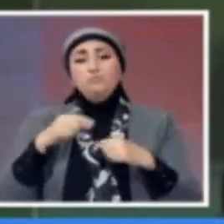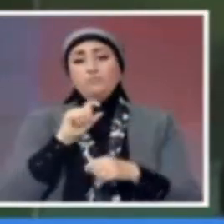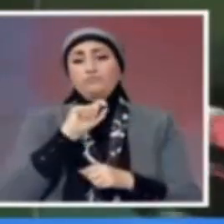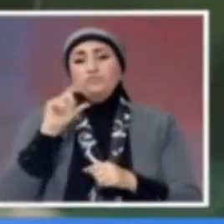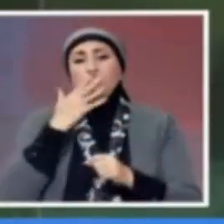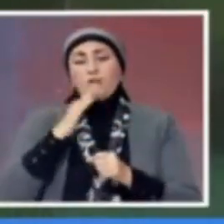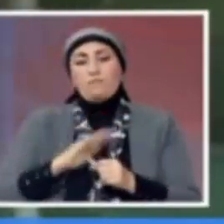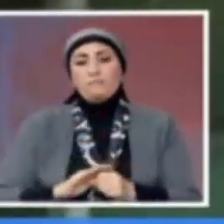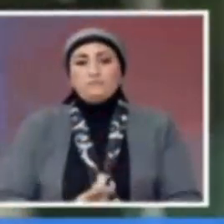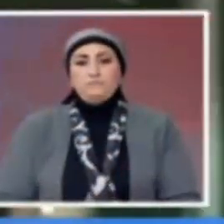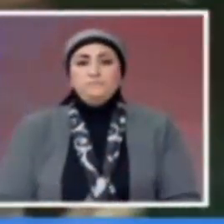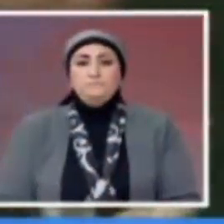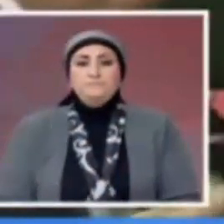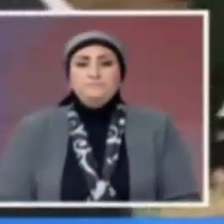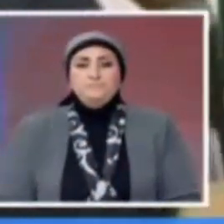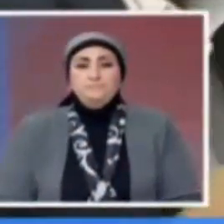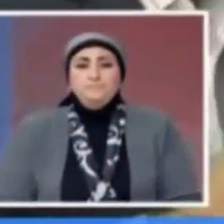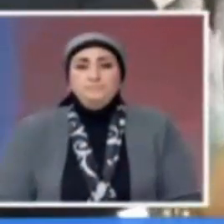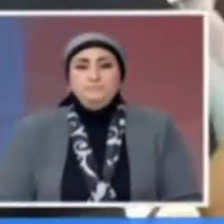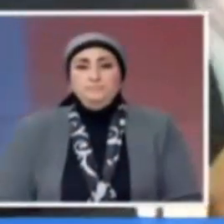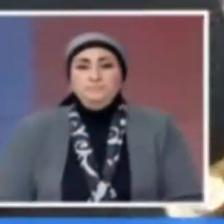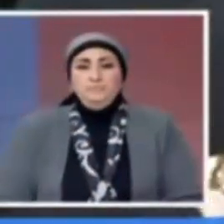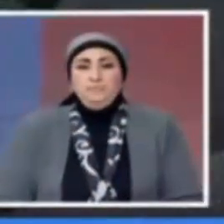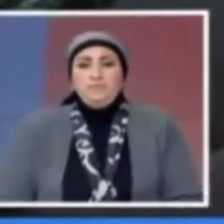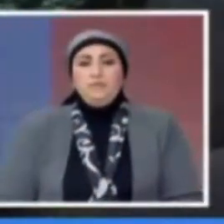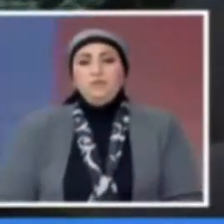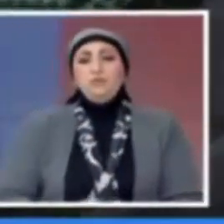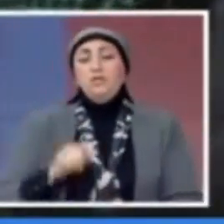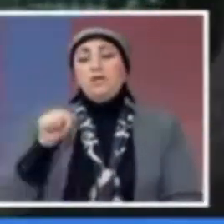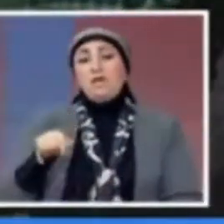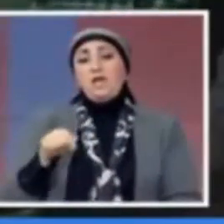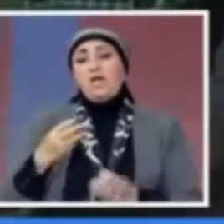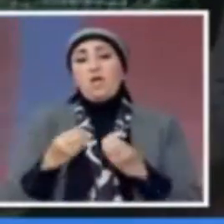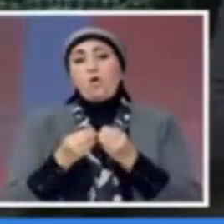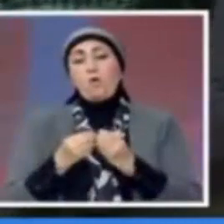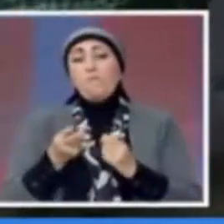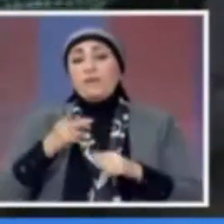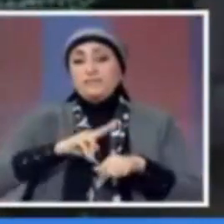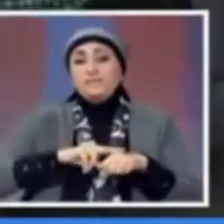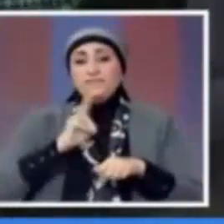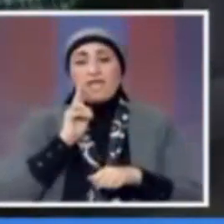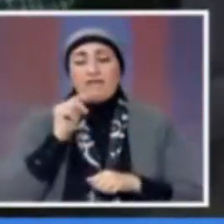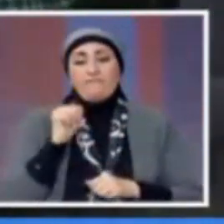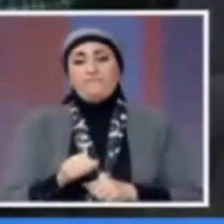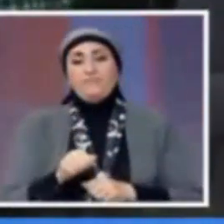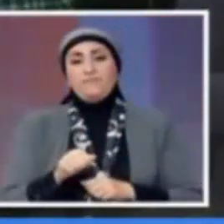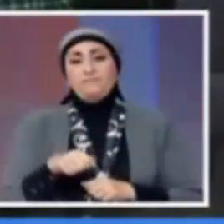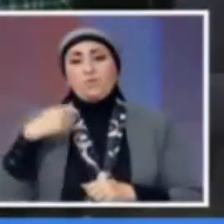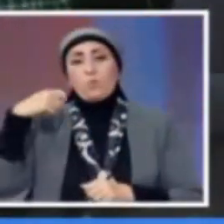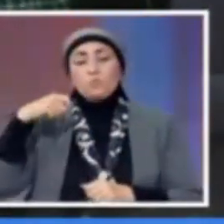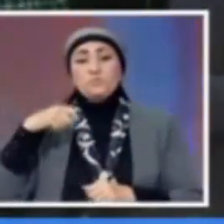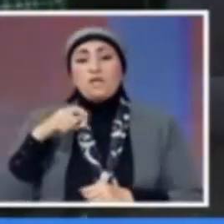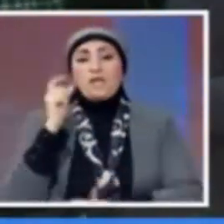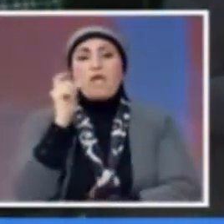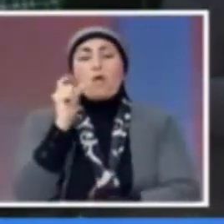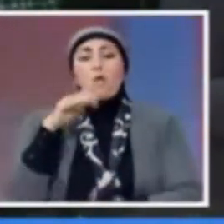رمضان. كل شكر لك شيخ جابر طايع. وزميلي عمرو، على جانب آخر، بالفعل وزارة